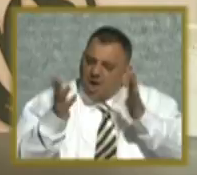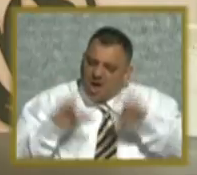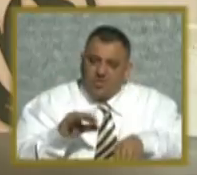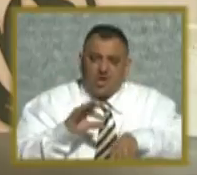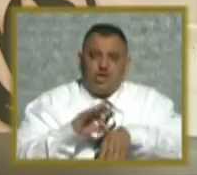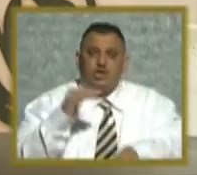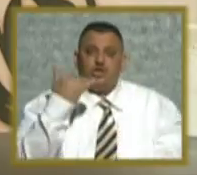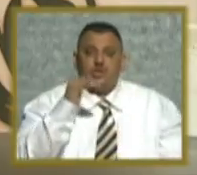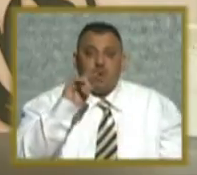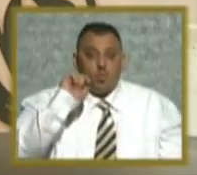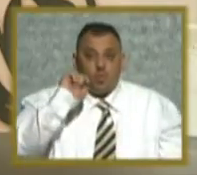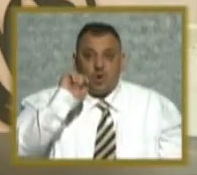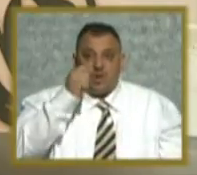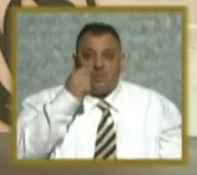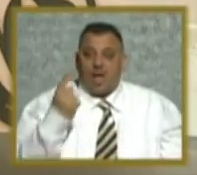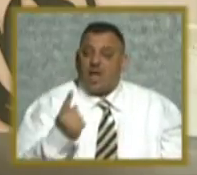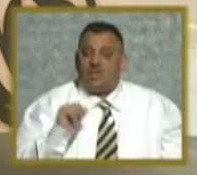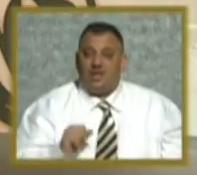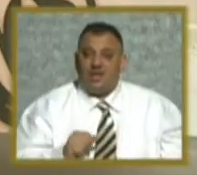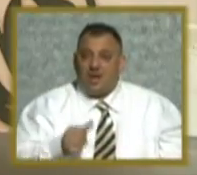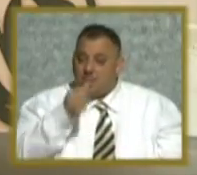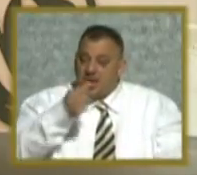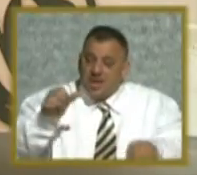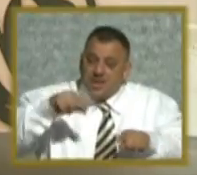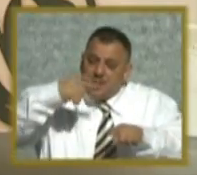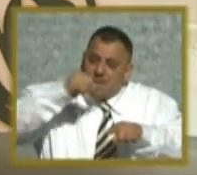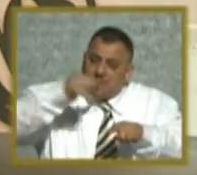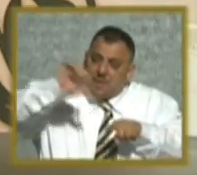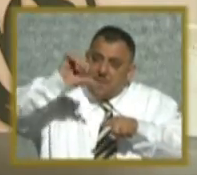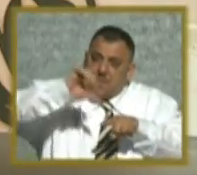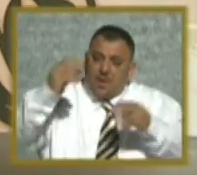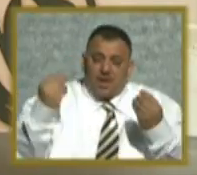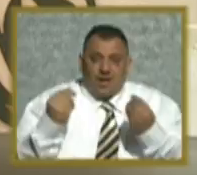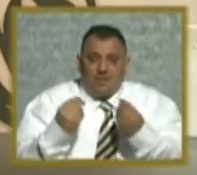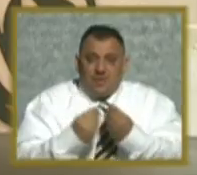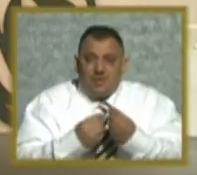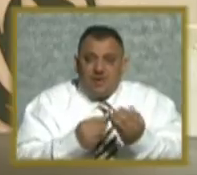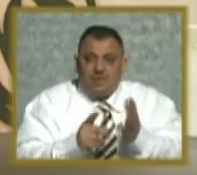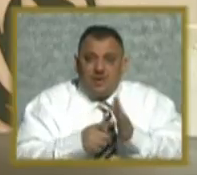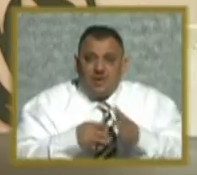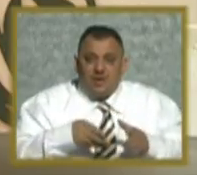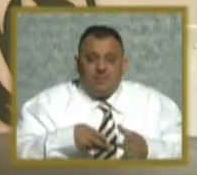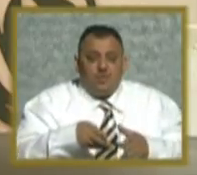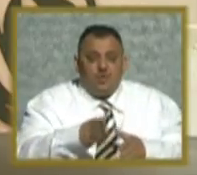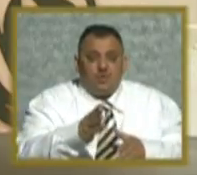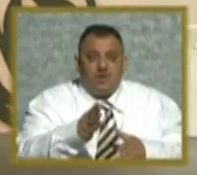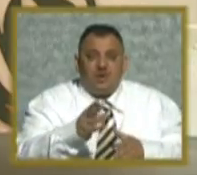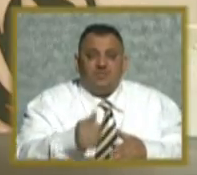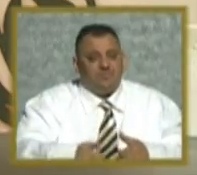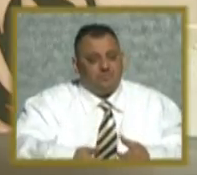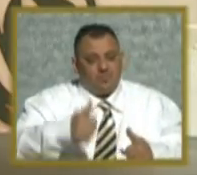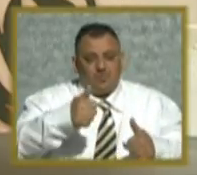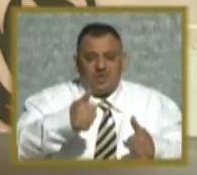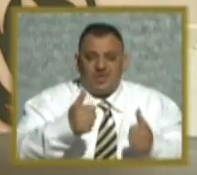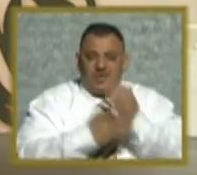الشباب وكثير من الرجال، فهذا شيء طبيعي، رش على يعني فرجك الماء قبل أن تقوم وتركه، وهذا يقطع